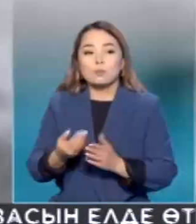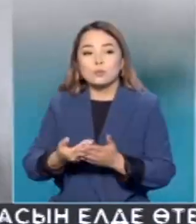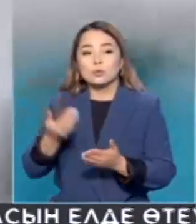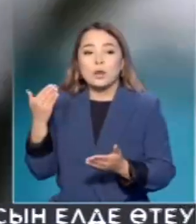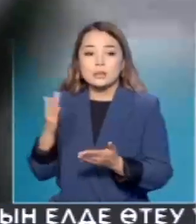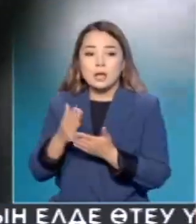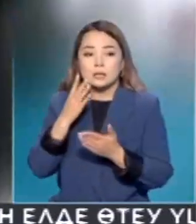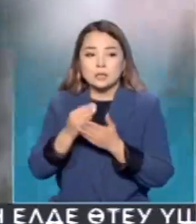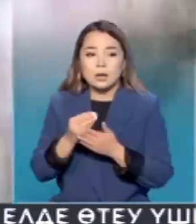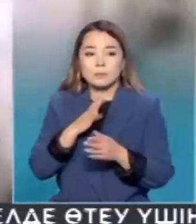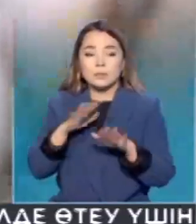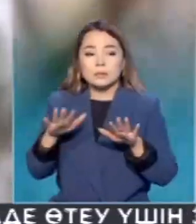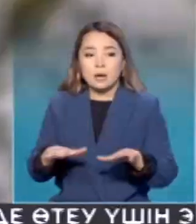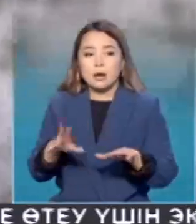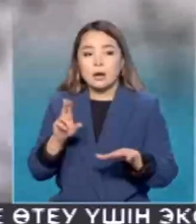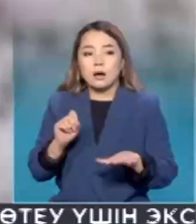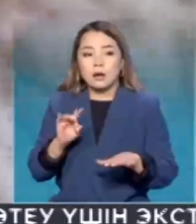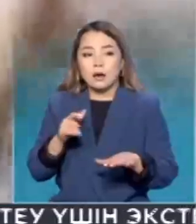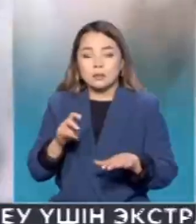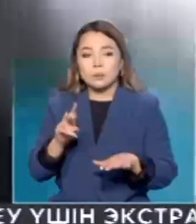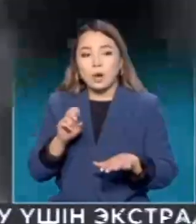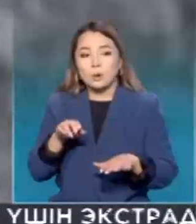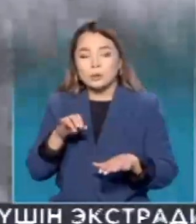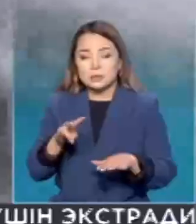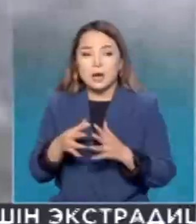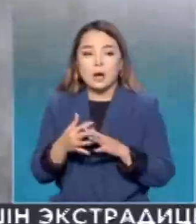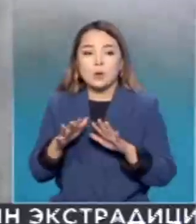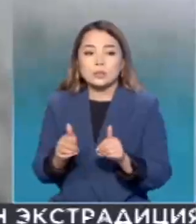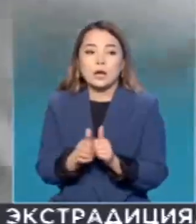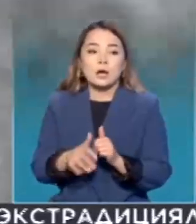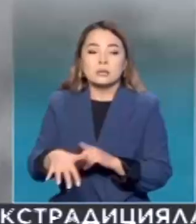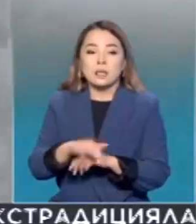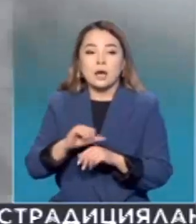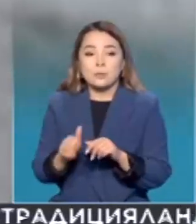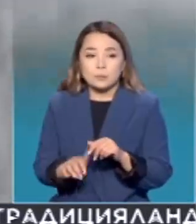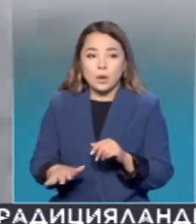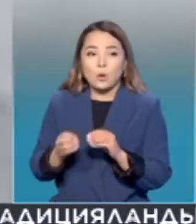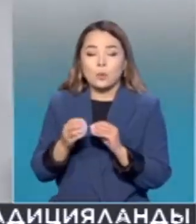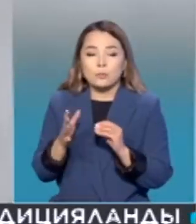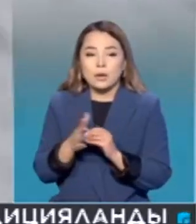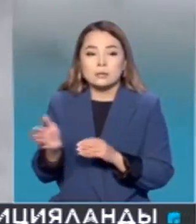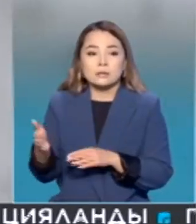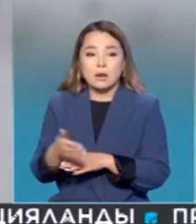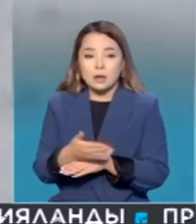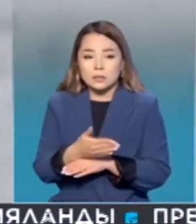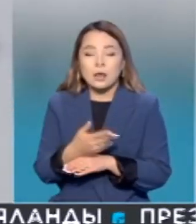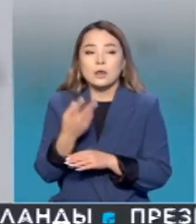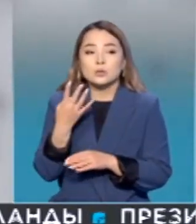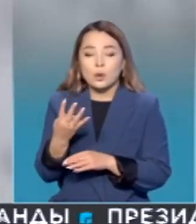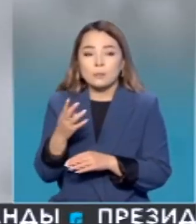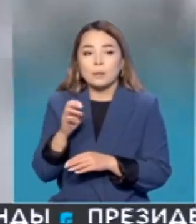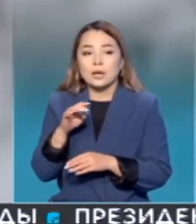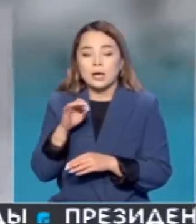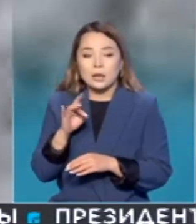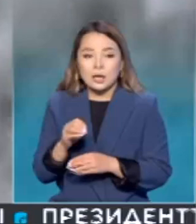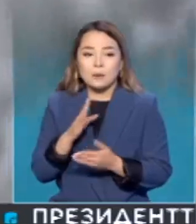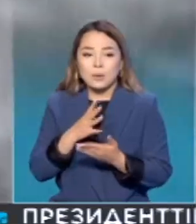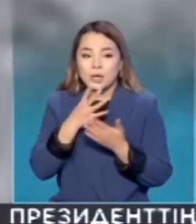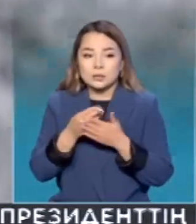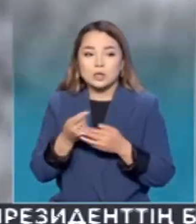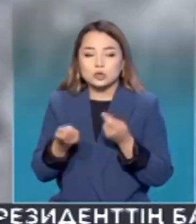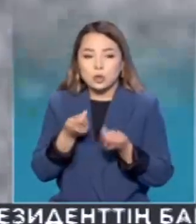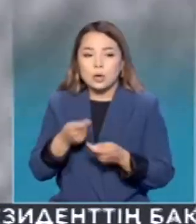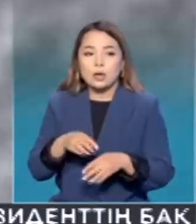бұрын Түпқараған ауданы Баутин ауылы маңындағы жағажайдан 15 ит балықтың және 4 бекіре тұқымдас